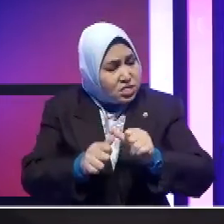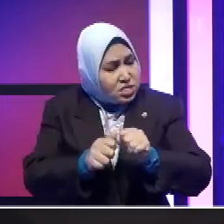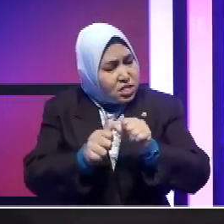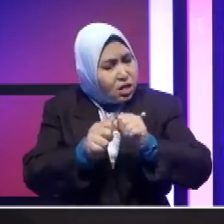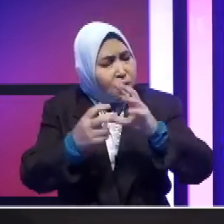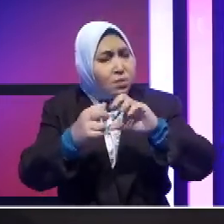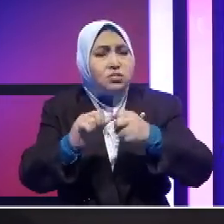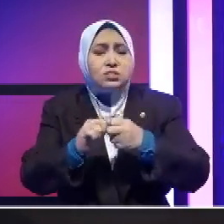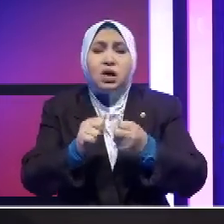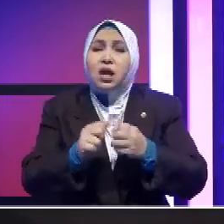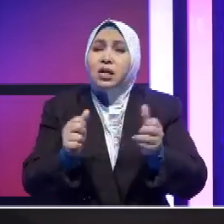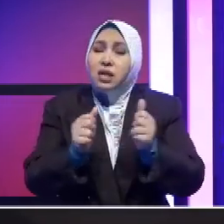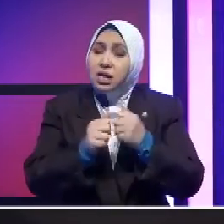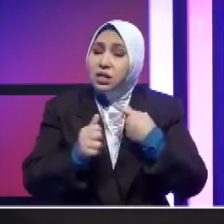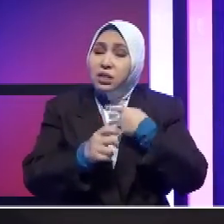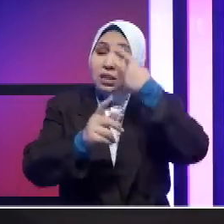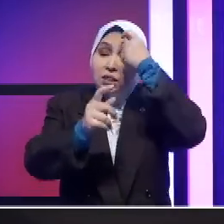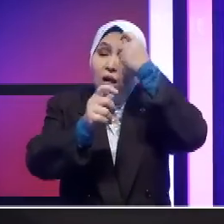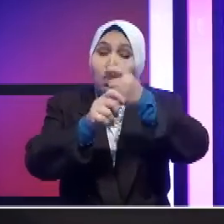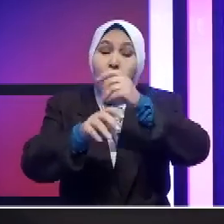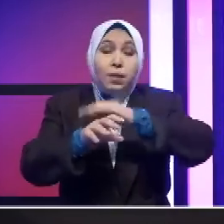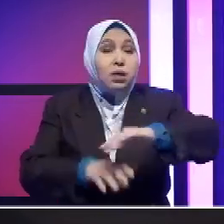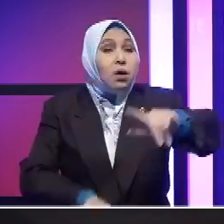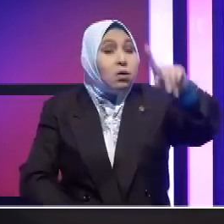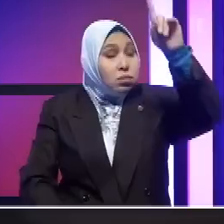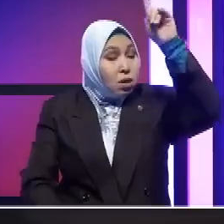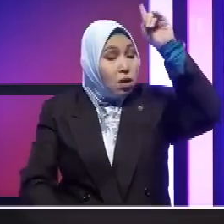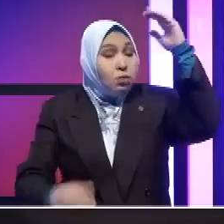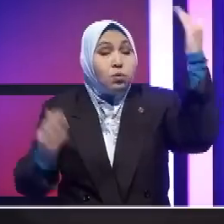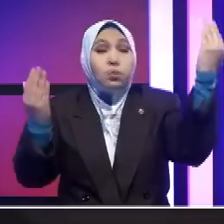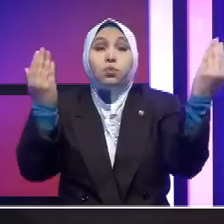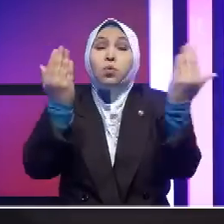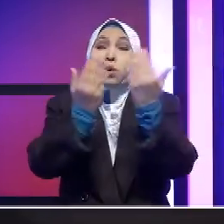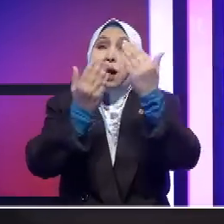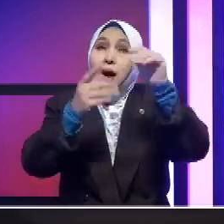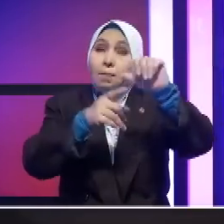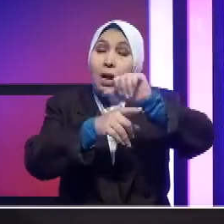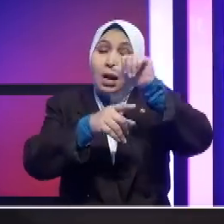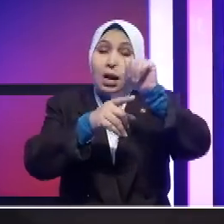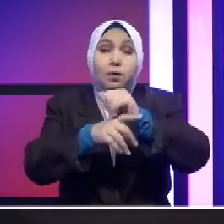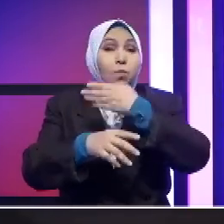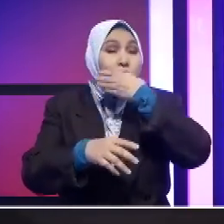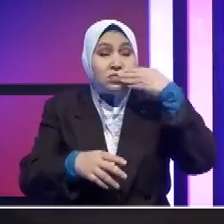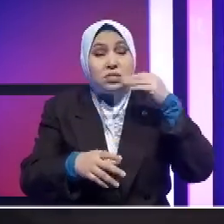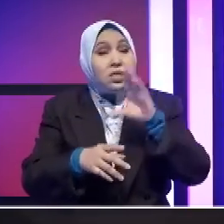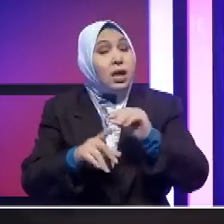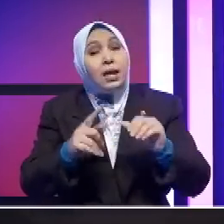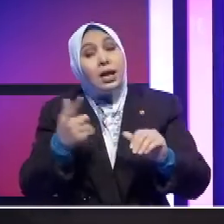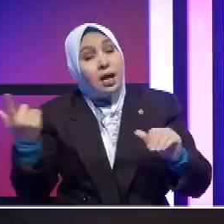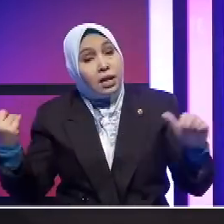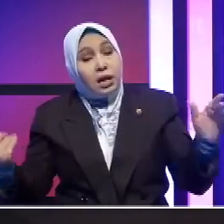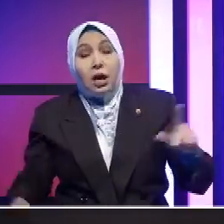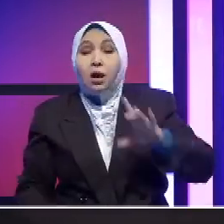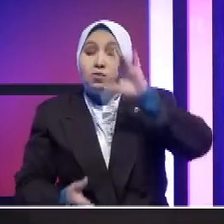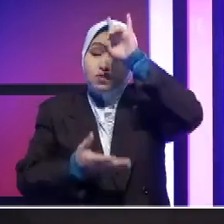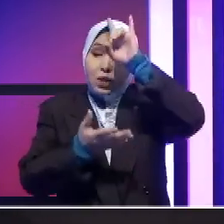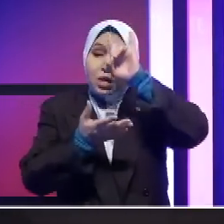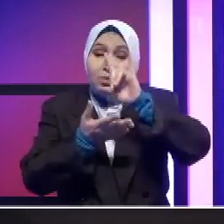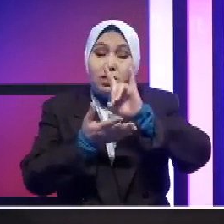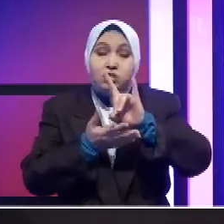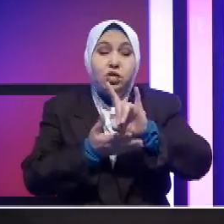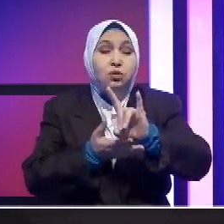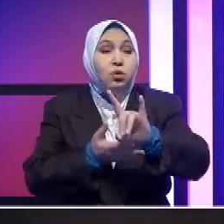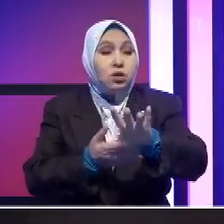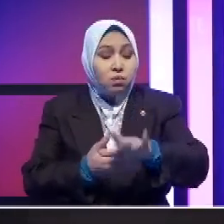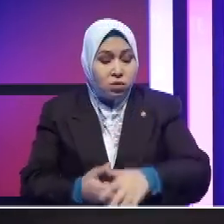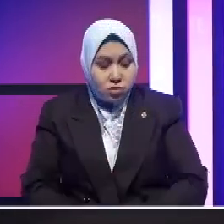kita bertakwa kepada Allah Subhanahu wa taala dalam bentuk doa, amalan, puasa dan sebagainya. Auzubillahi minasyaitanir rajim.